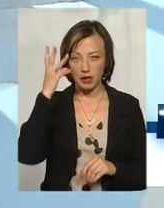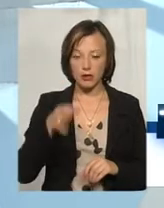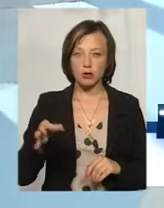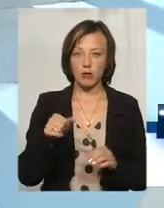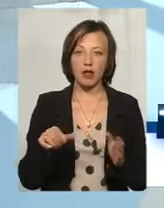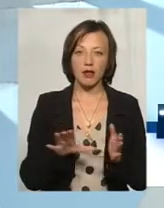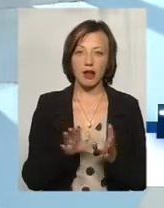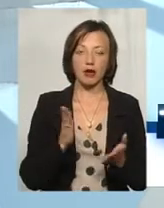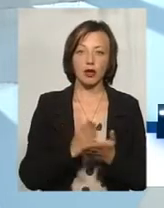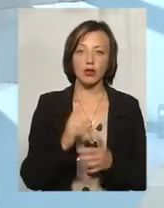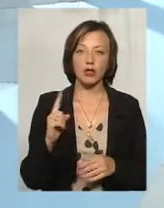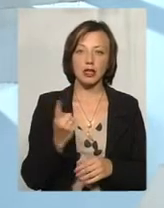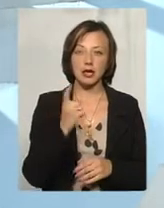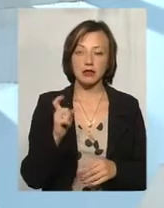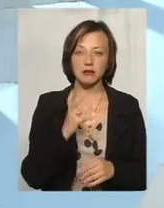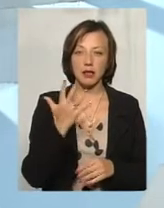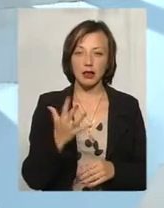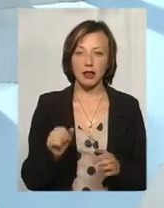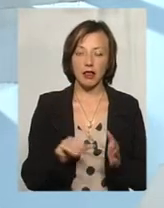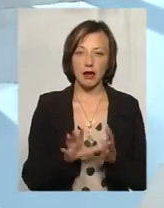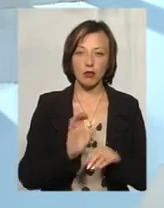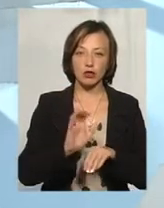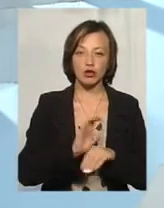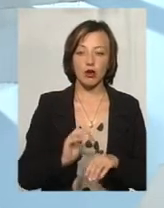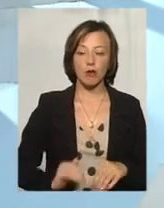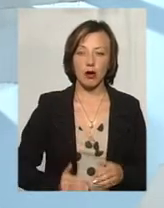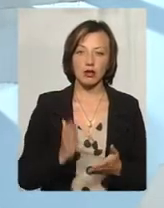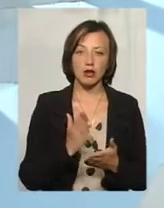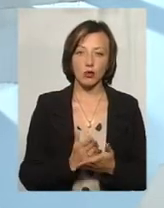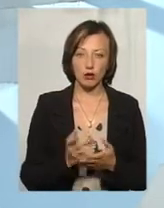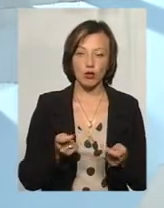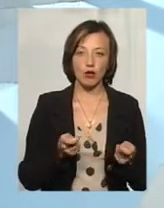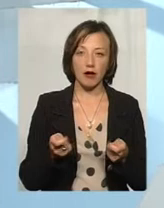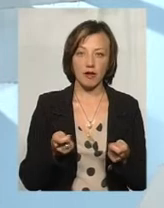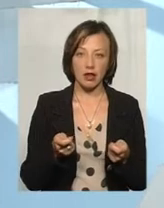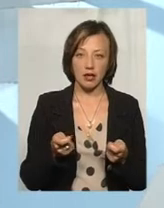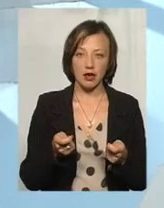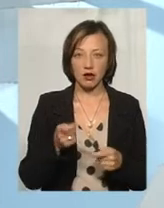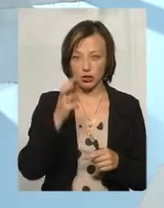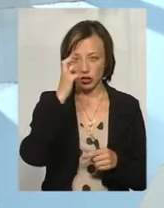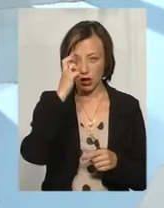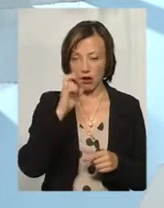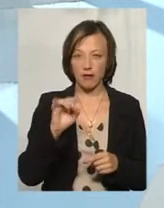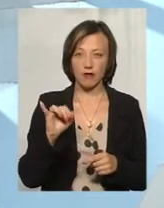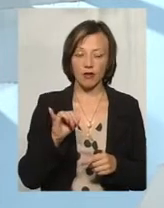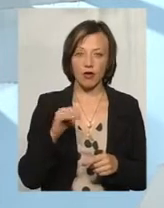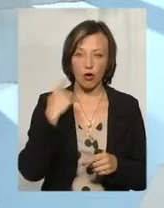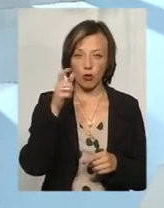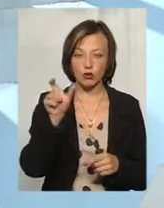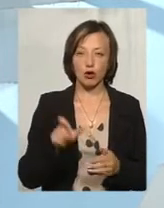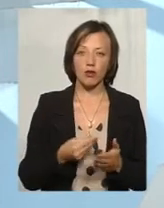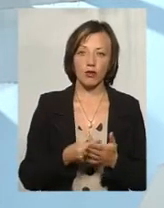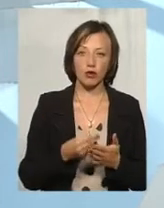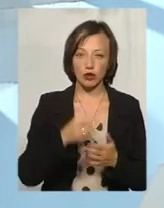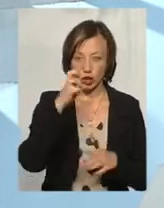Хмельницькобленерго є однією з 5 енергопостачальних компаній, яка знаходиться в управлінні держави в особі Фонду